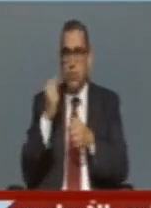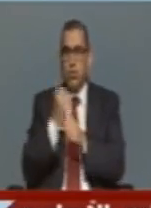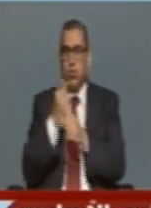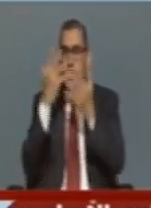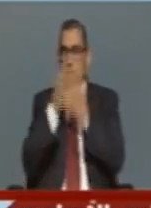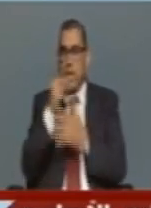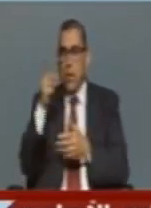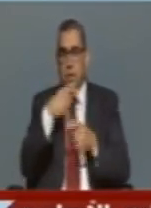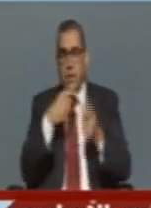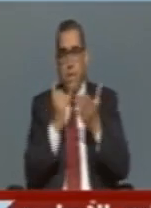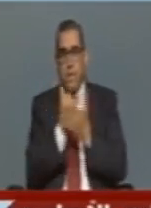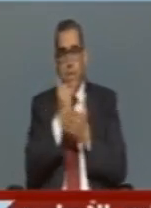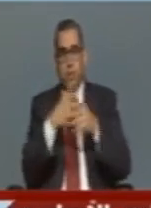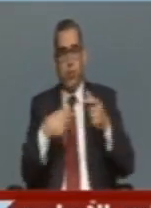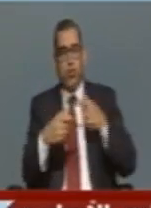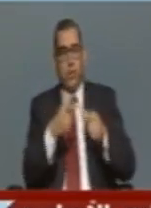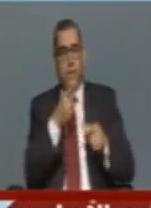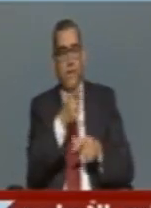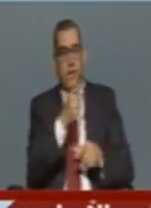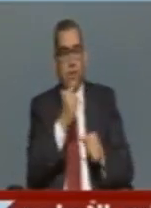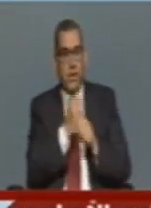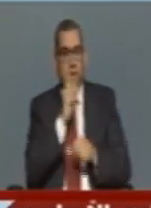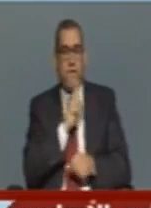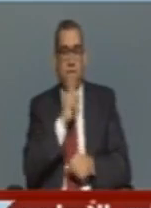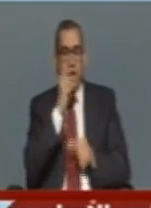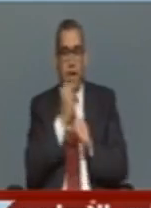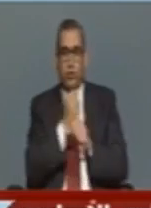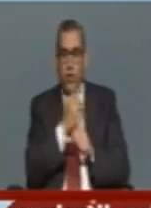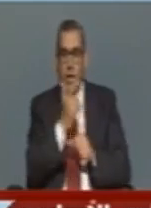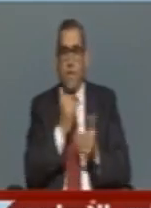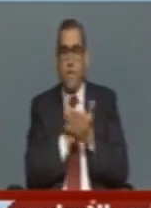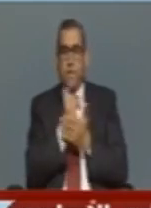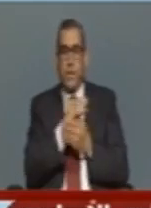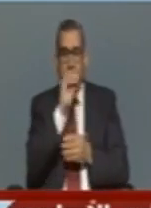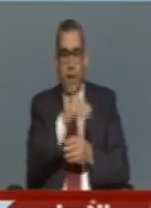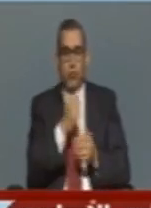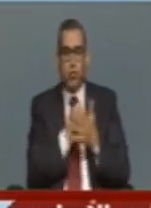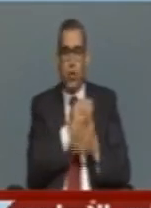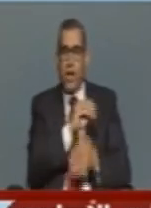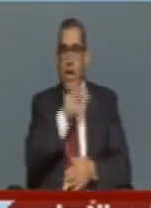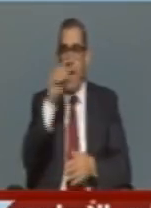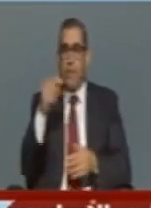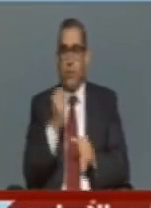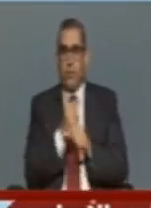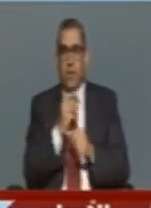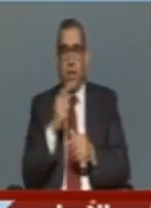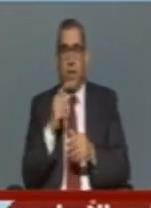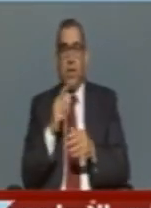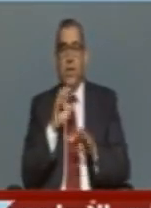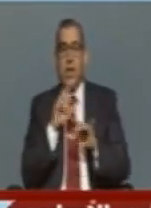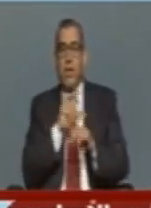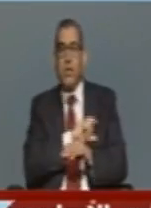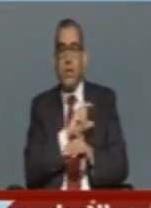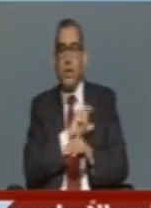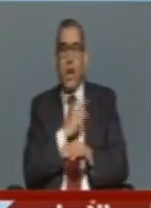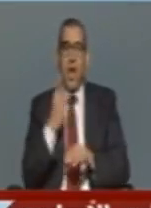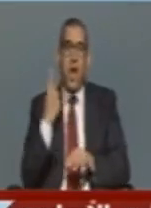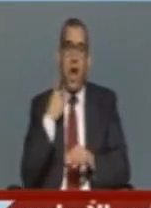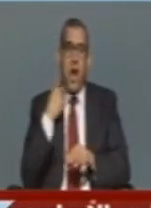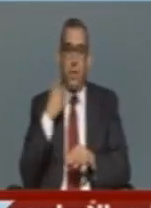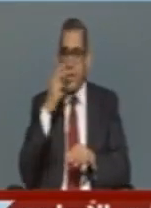اللي يعني 62 مدرسة ومبادرة ابدأ. الحقيقة الطلبة بيقدموا عليها فخامة الرئيس بمجموع أكبر من الثانوية العامة،